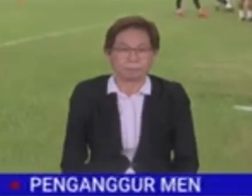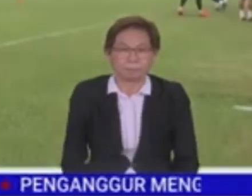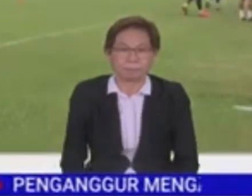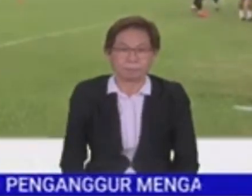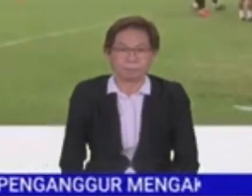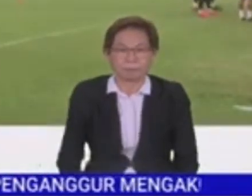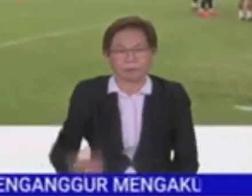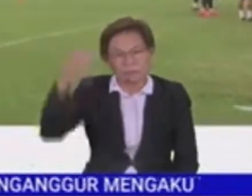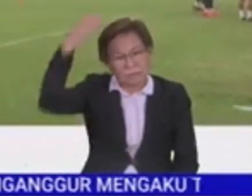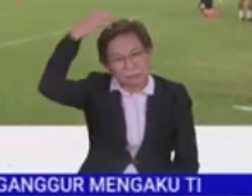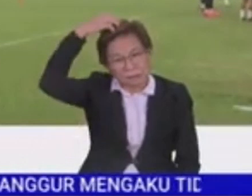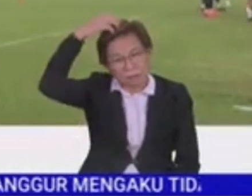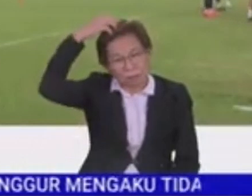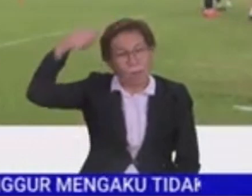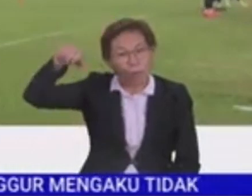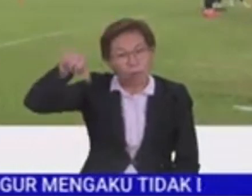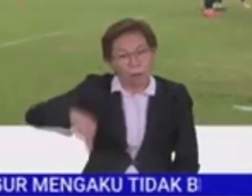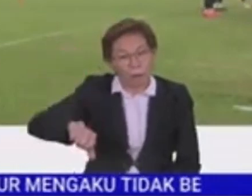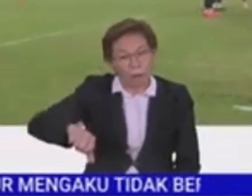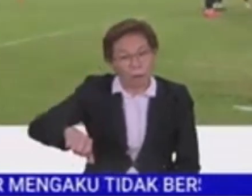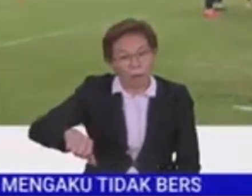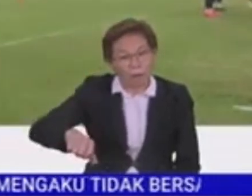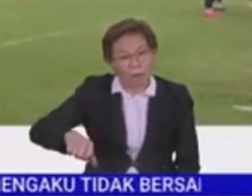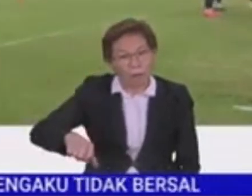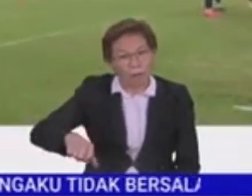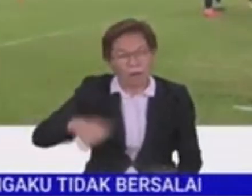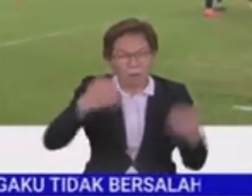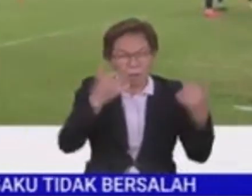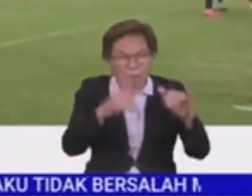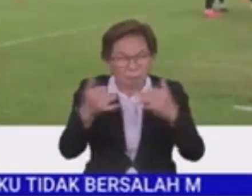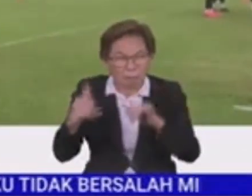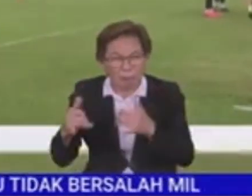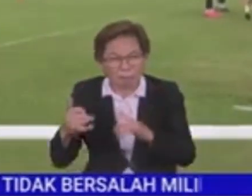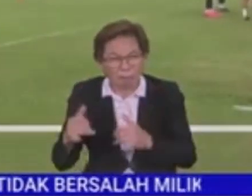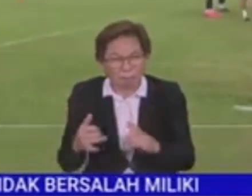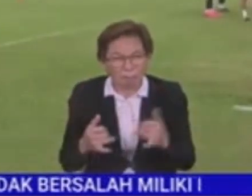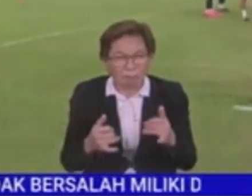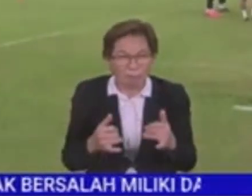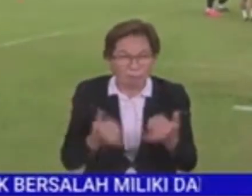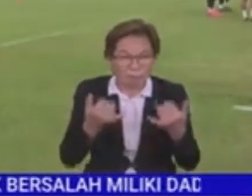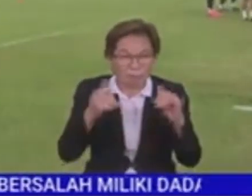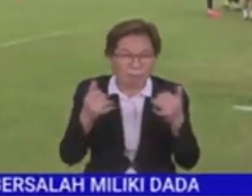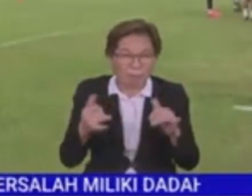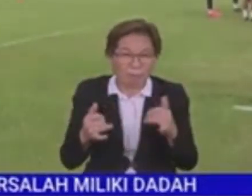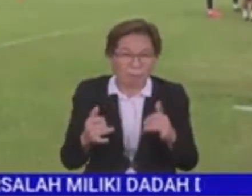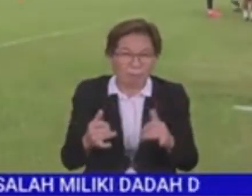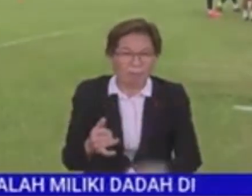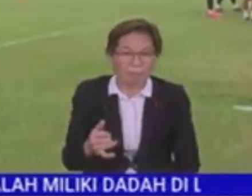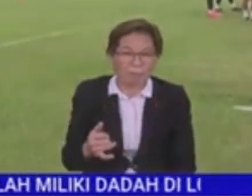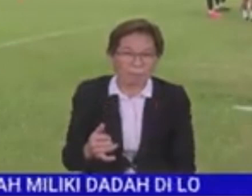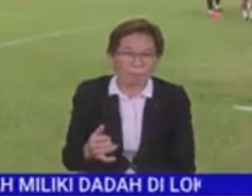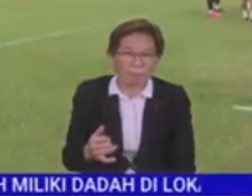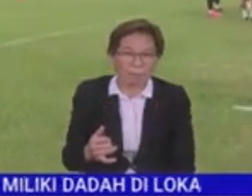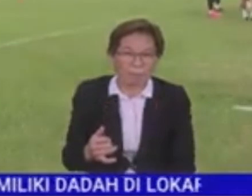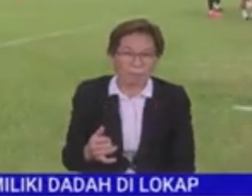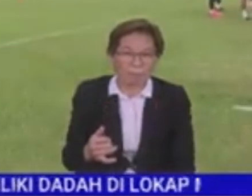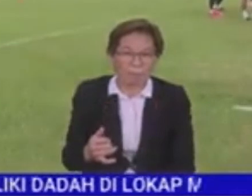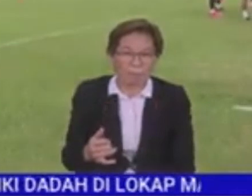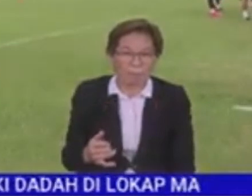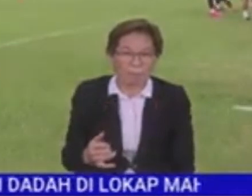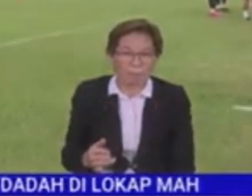keputusan Selangor tewas, tetapi dari segi performa, dari segi chances dia skor untuk sekali yang gol, dia menjadikan gol. Saya